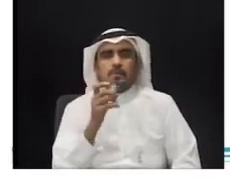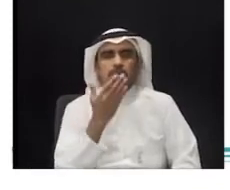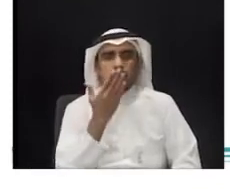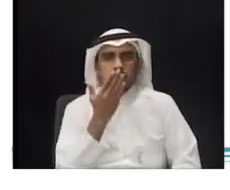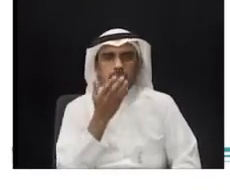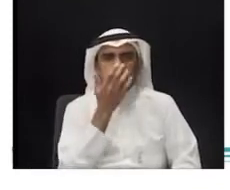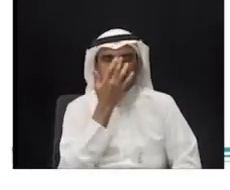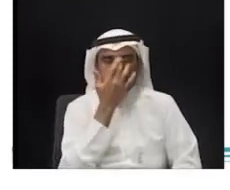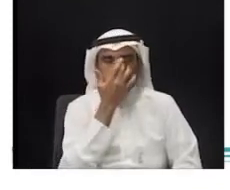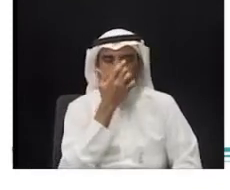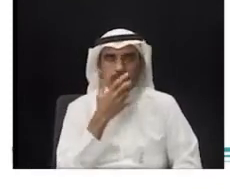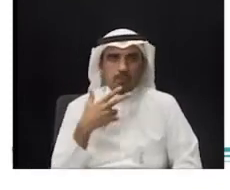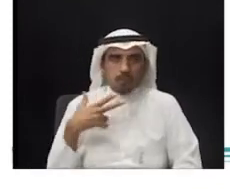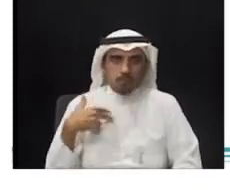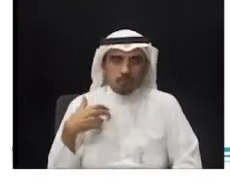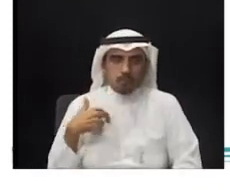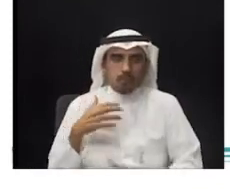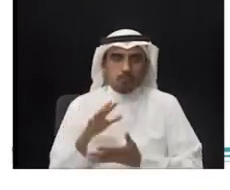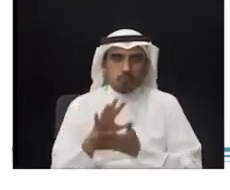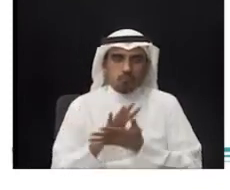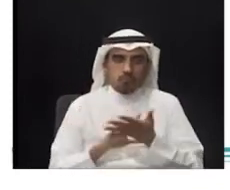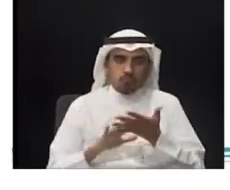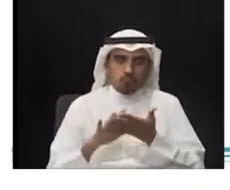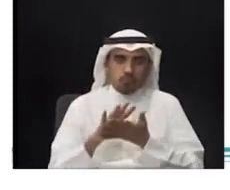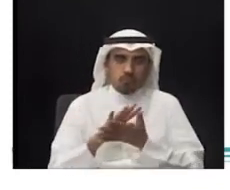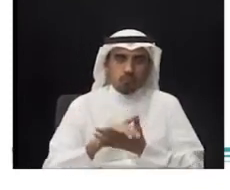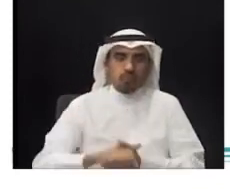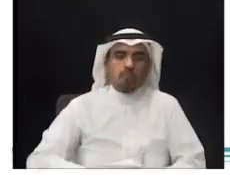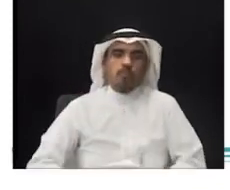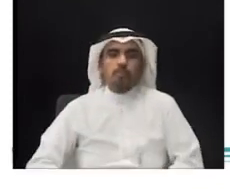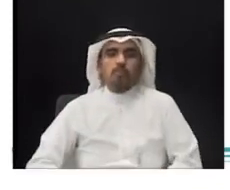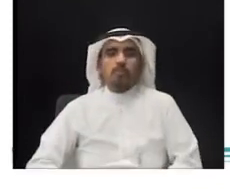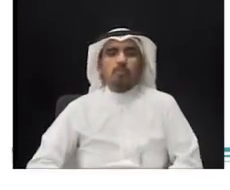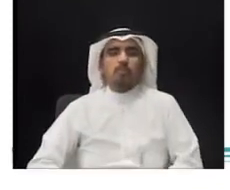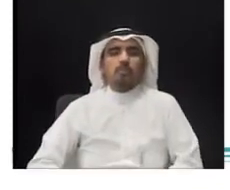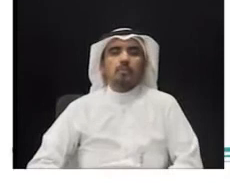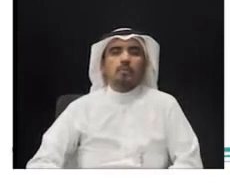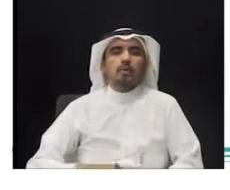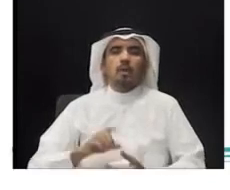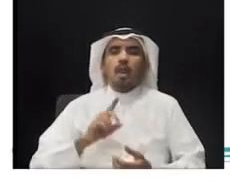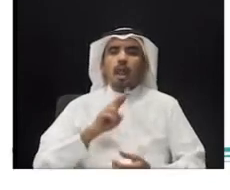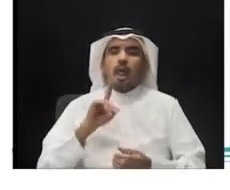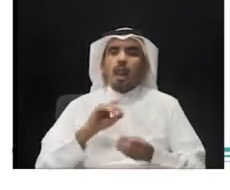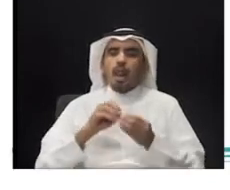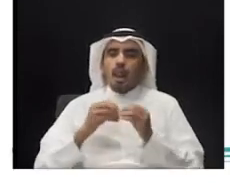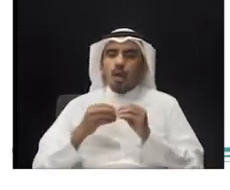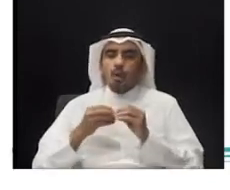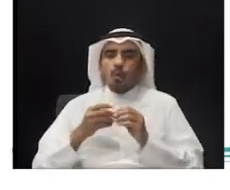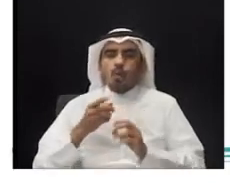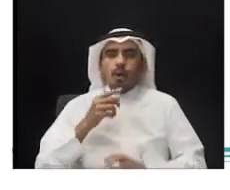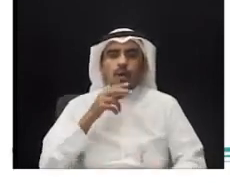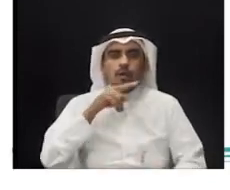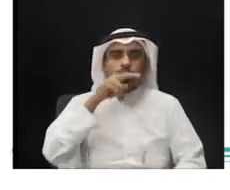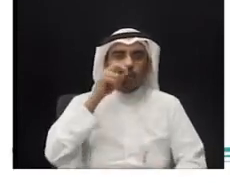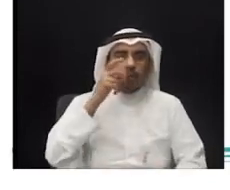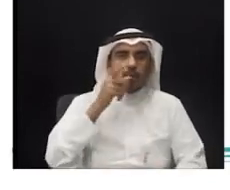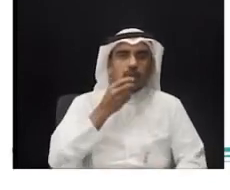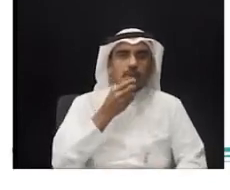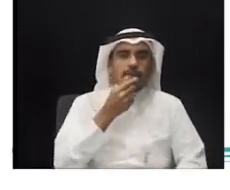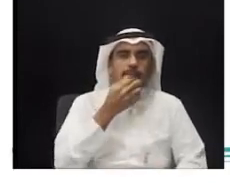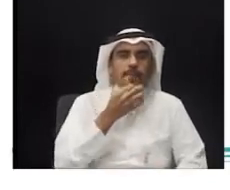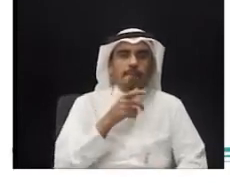الجمل التي أمامك الاسمية الخبرية لا لون ولا رائحة ولا طعم